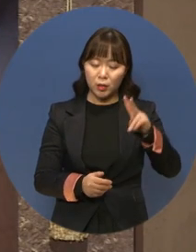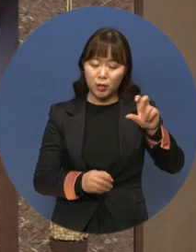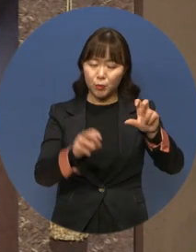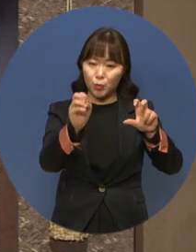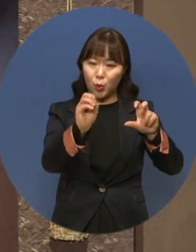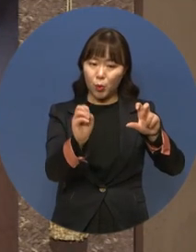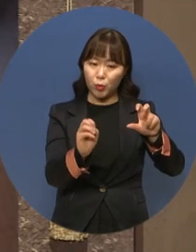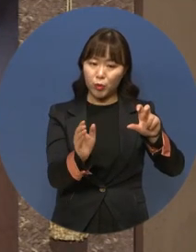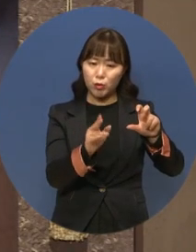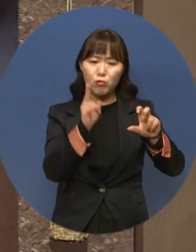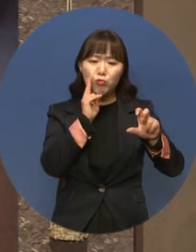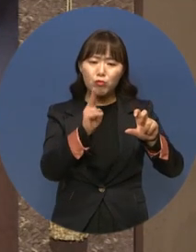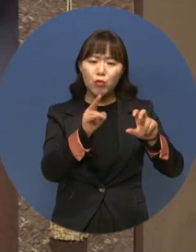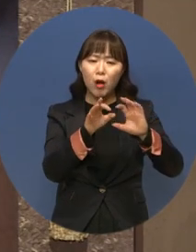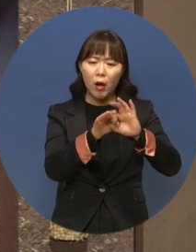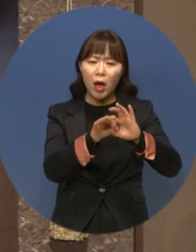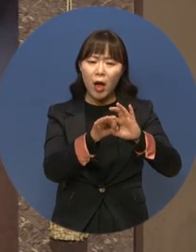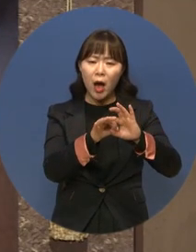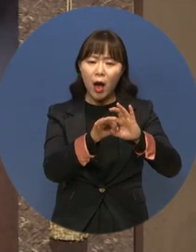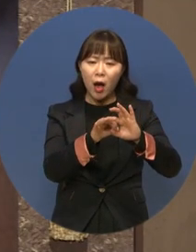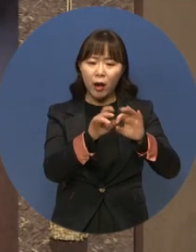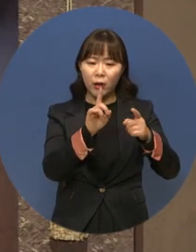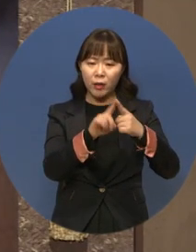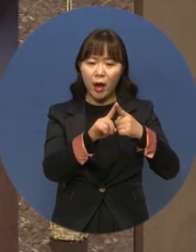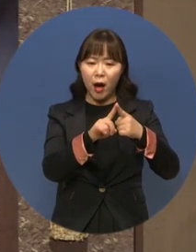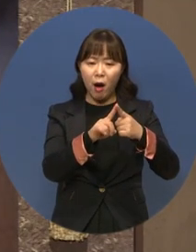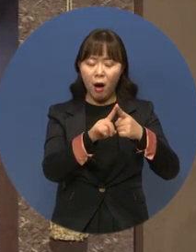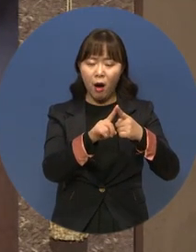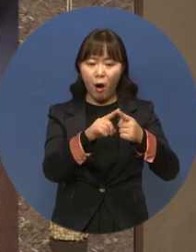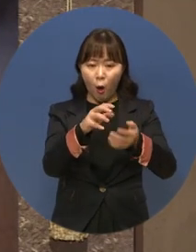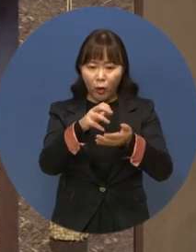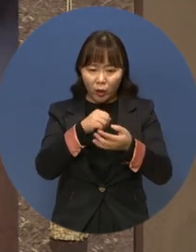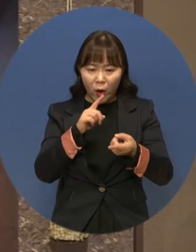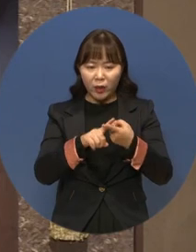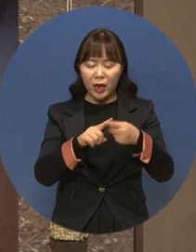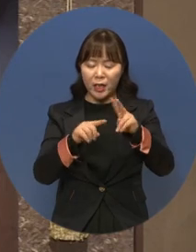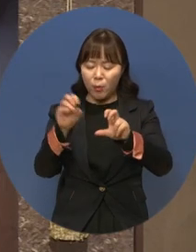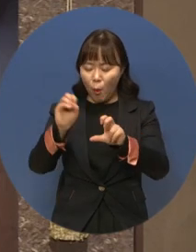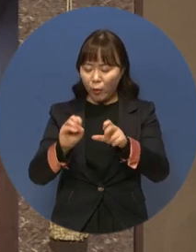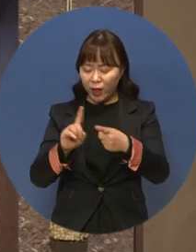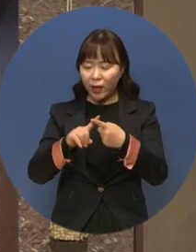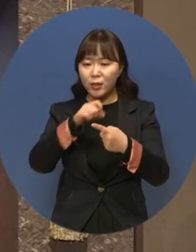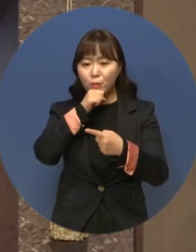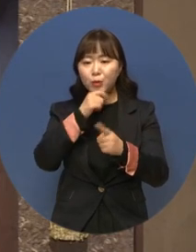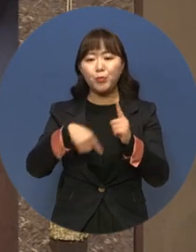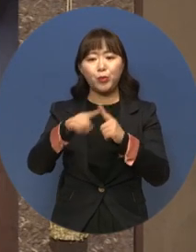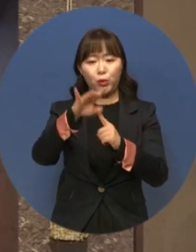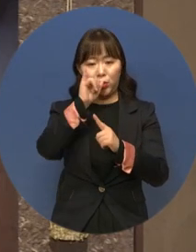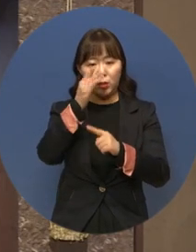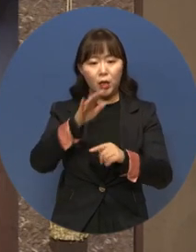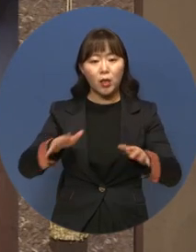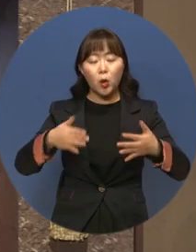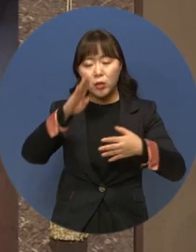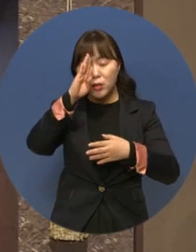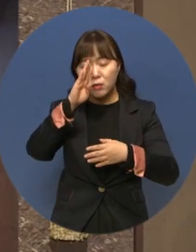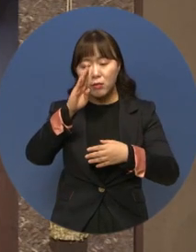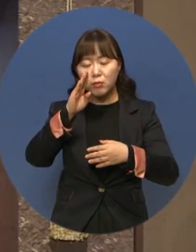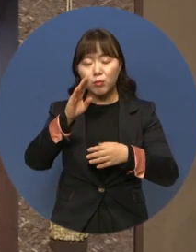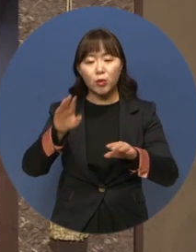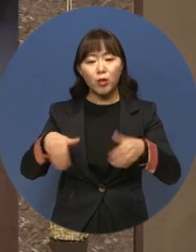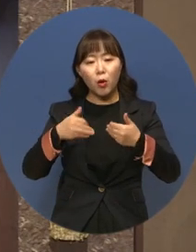25%의 중증에 대해서 25%의 가산점이 있어요. 자기 얻은 표에. 그런데 경증에는 없어요.